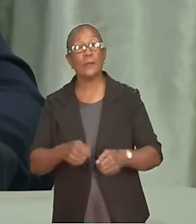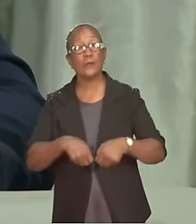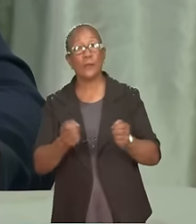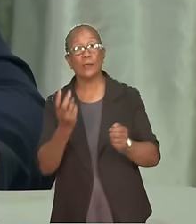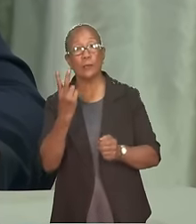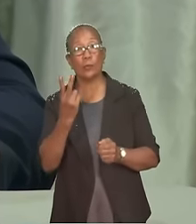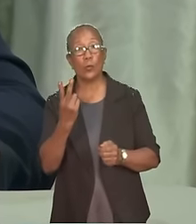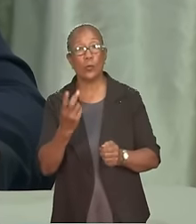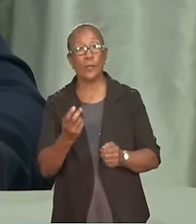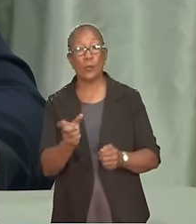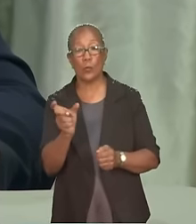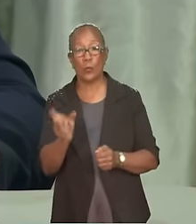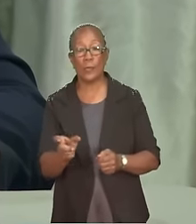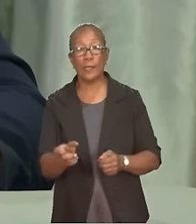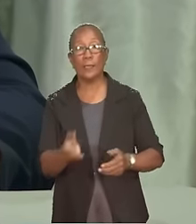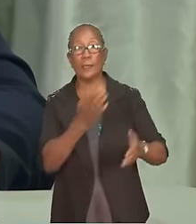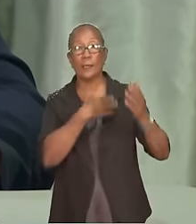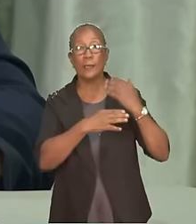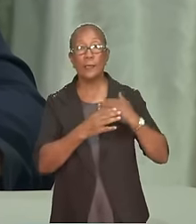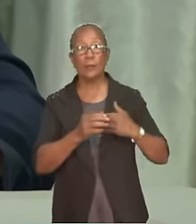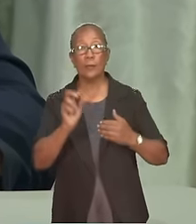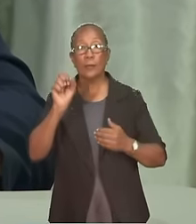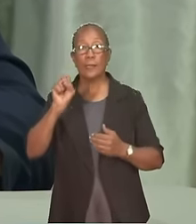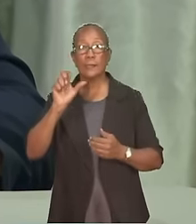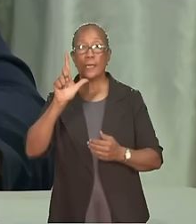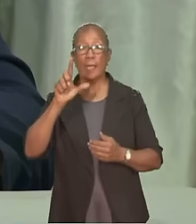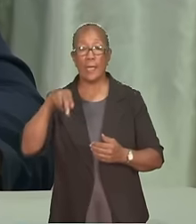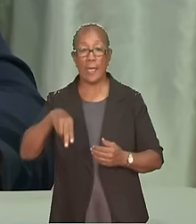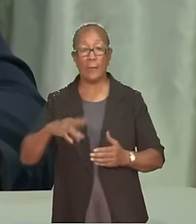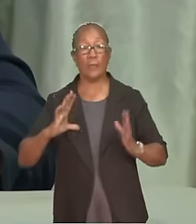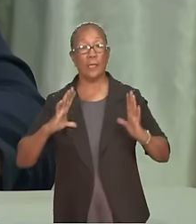2 weken geleden door de SLM-directeur.